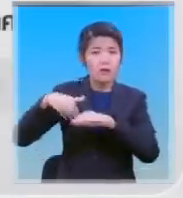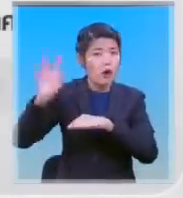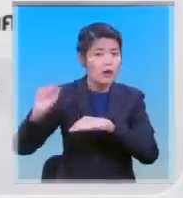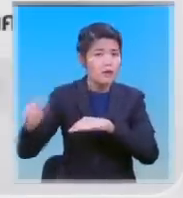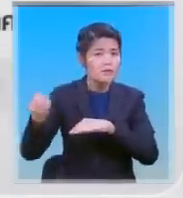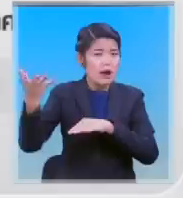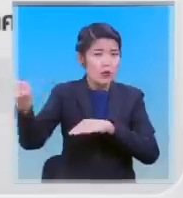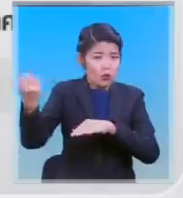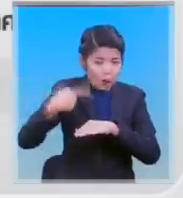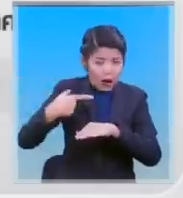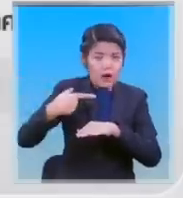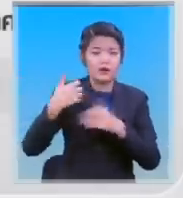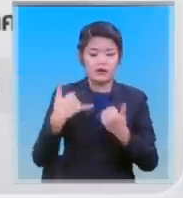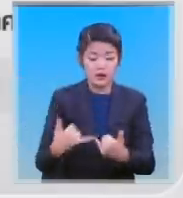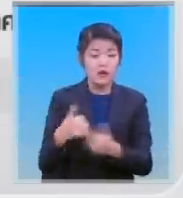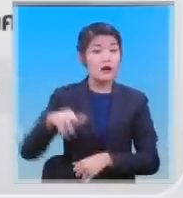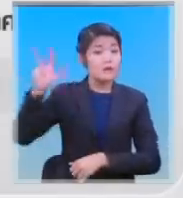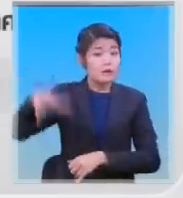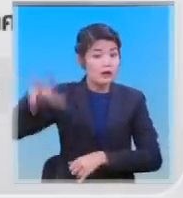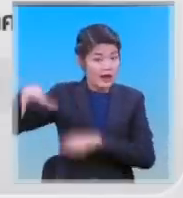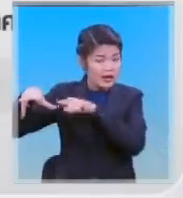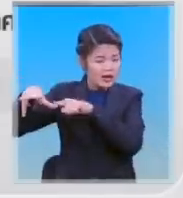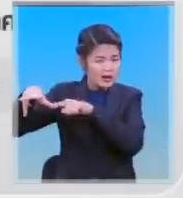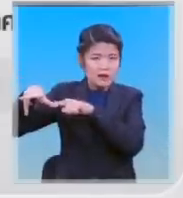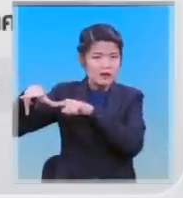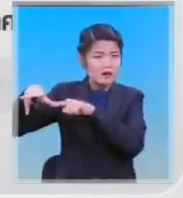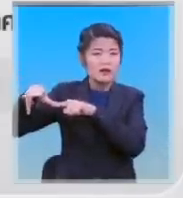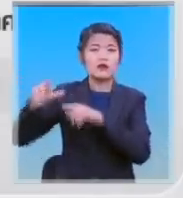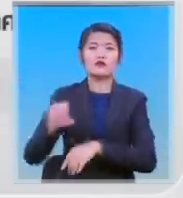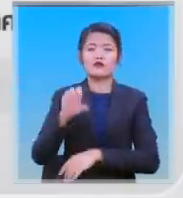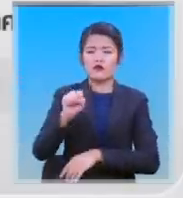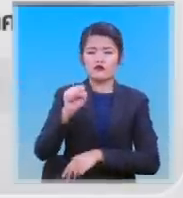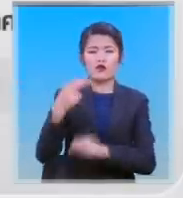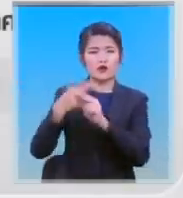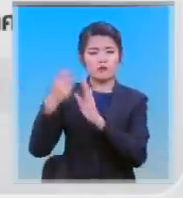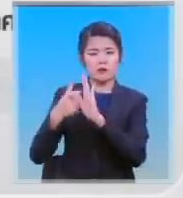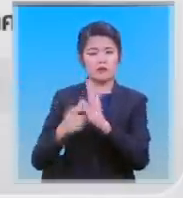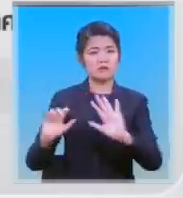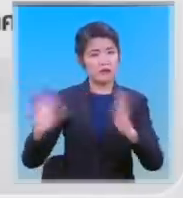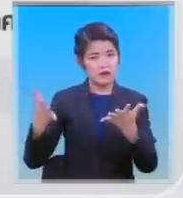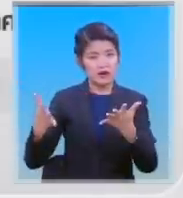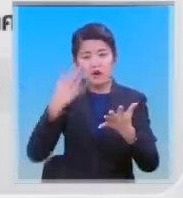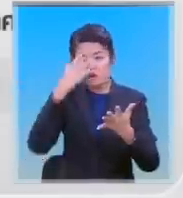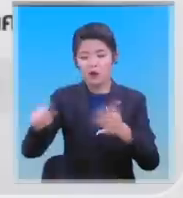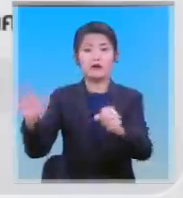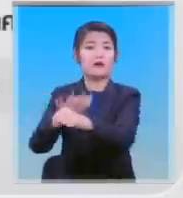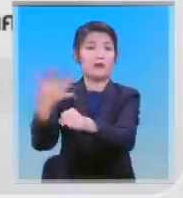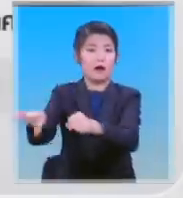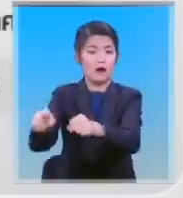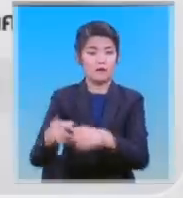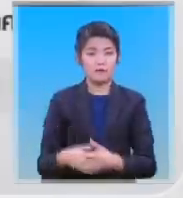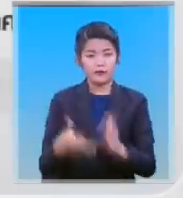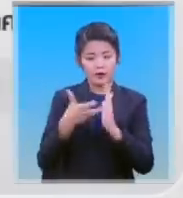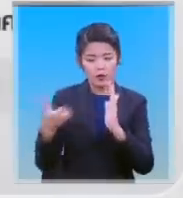ยทำให้ในส่วนของพรรคเพื่อไทยไม่ได้รับส.ส.บัญชีรายชื่ออีกนะคะ ก็ คือตัวลบเ